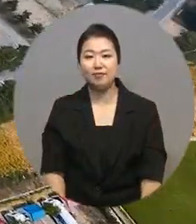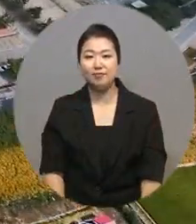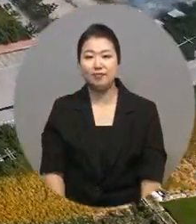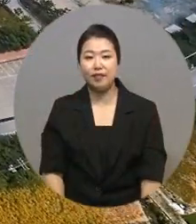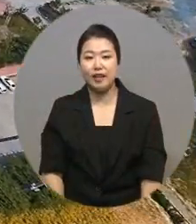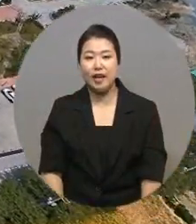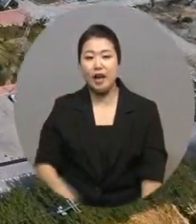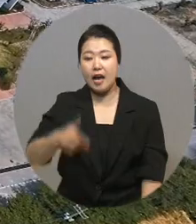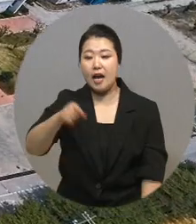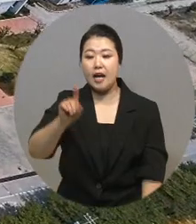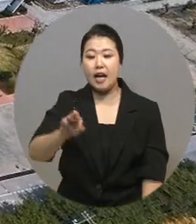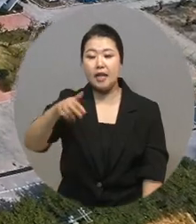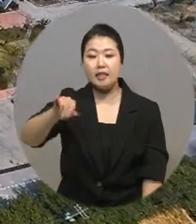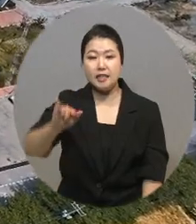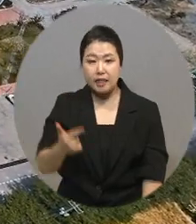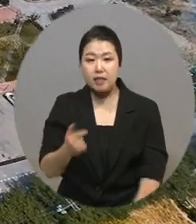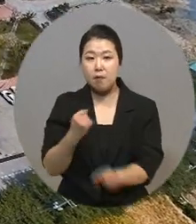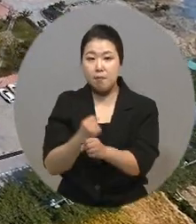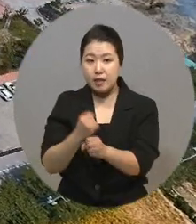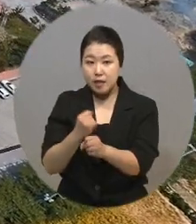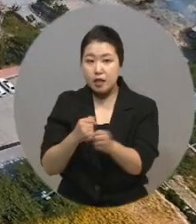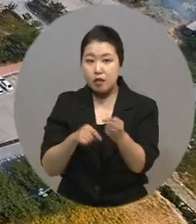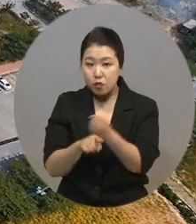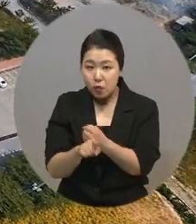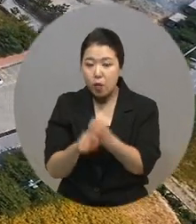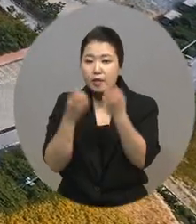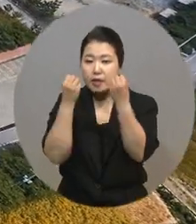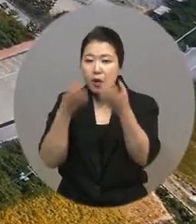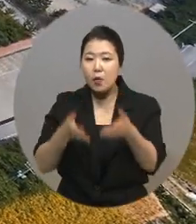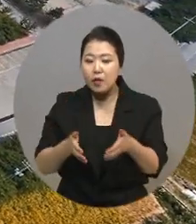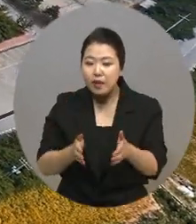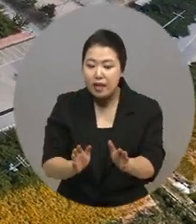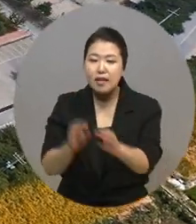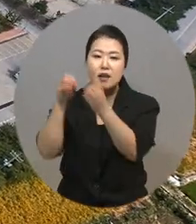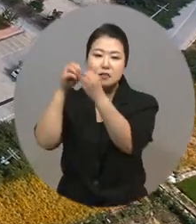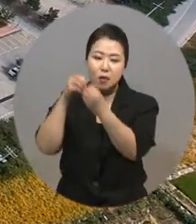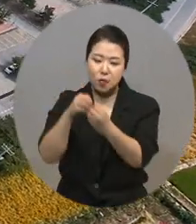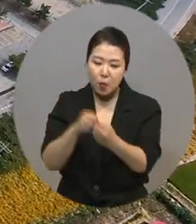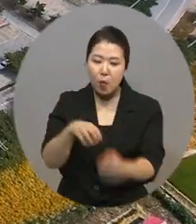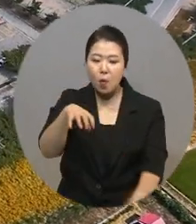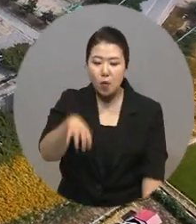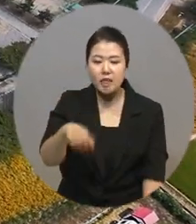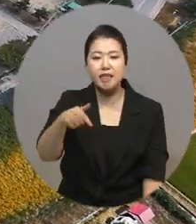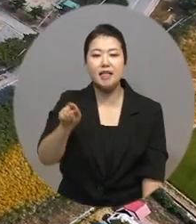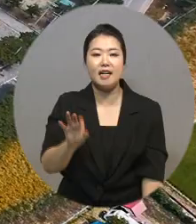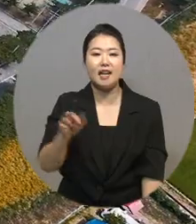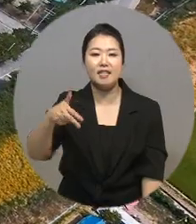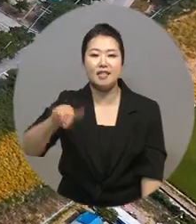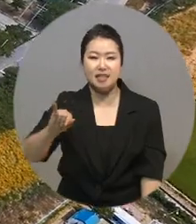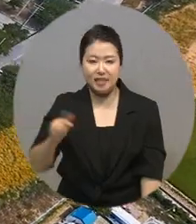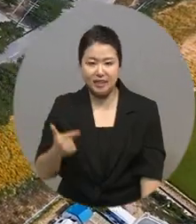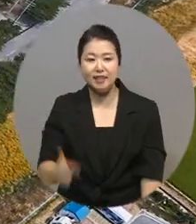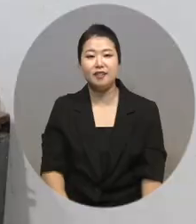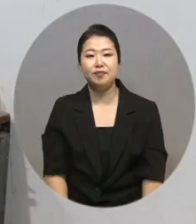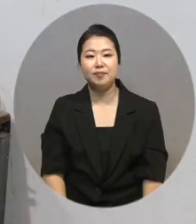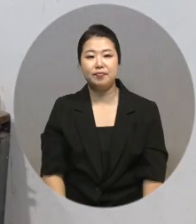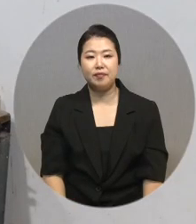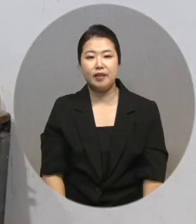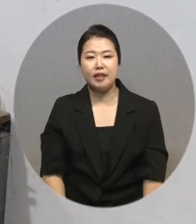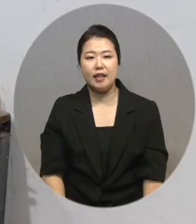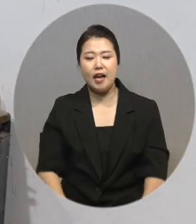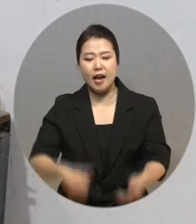강진에 안착하게 된 것도 새로운 탄생을 이어온 곳이기 때문일 것입니다